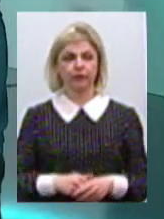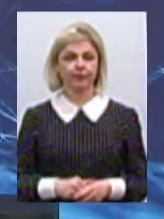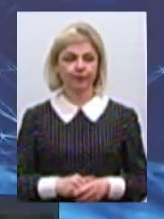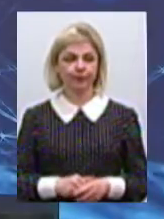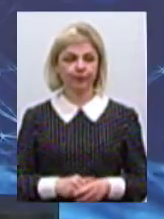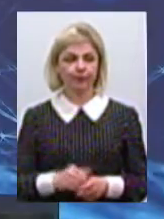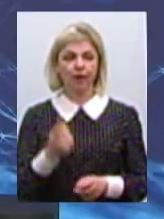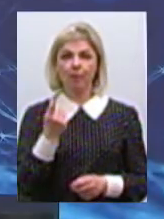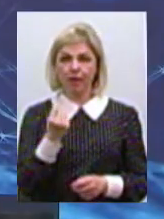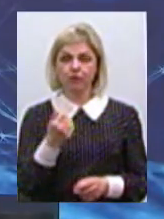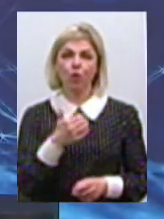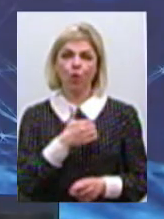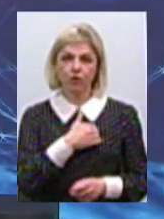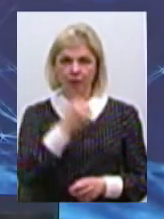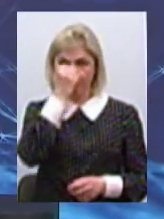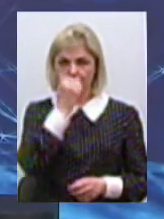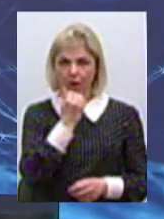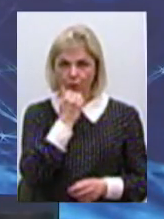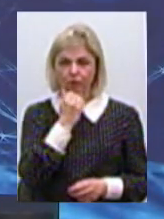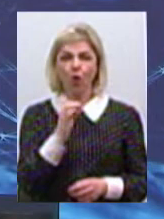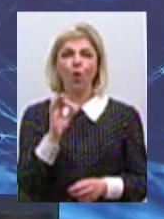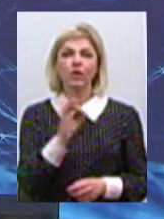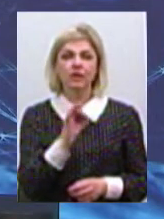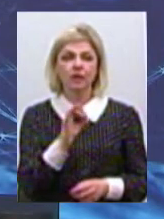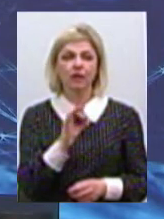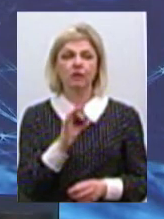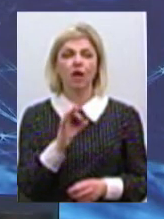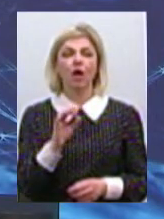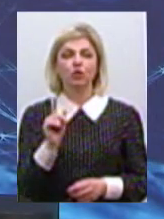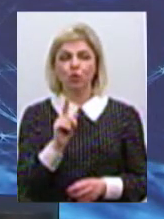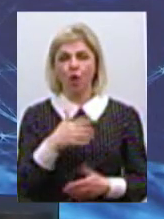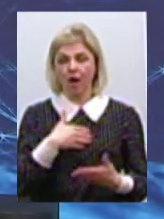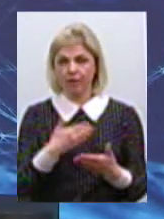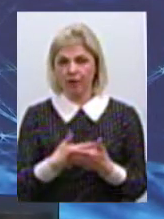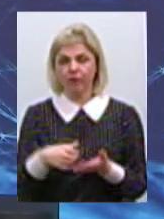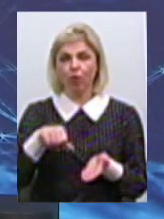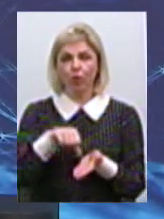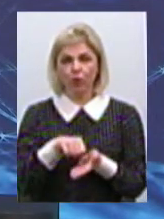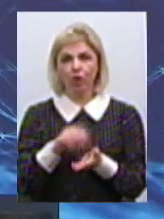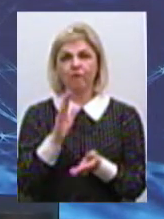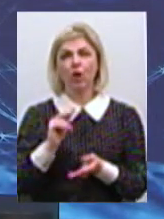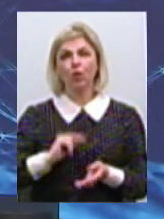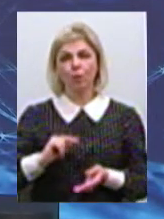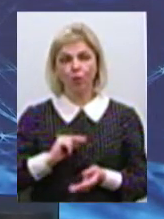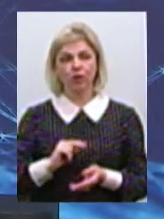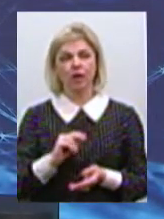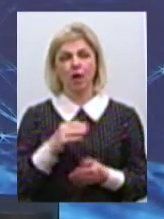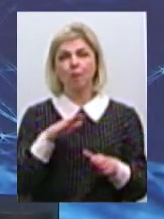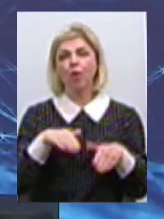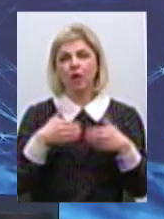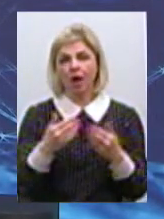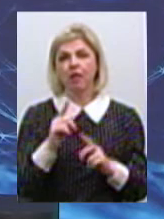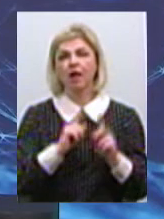По-перше, я хотів би подякувати Олексію Юрійовичу за те, що він активно дуже включився в роботу порадами,